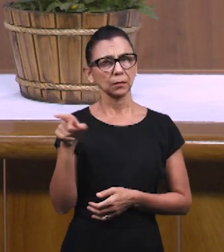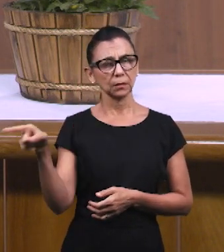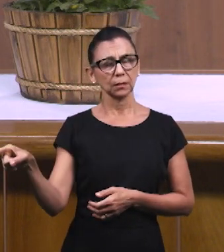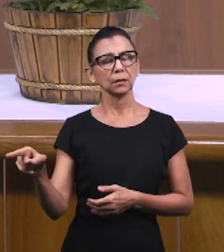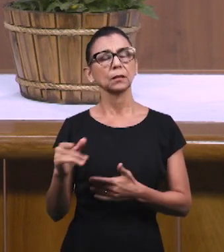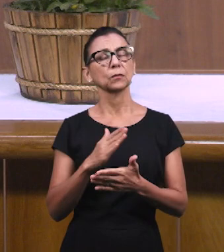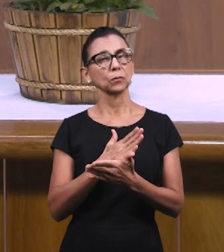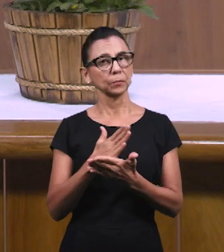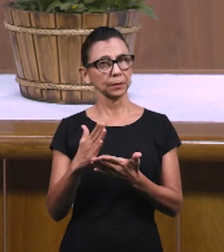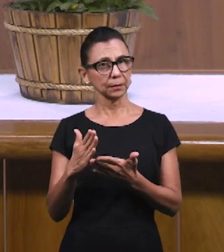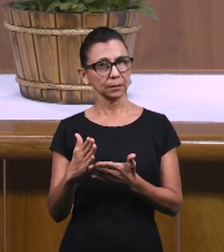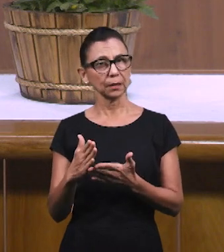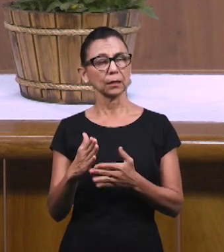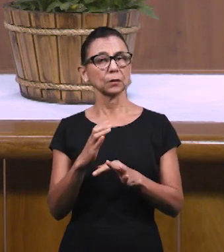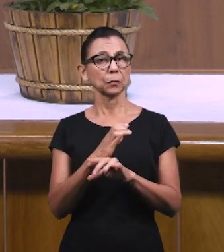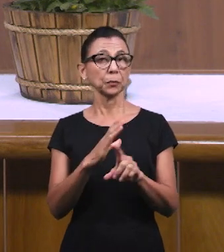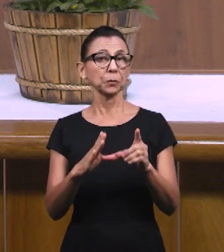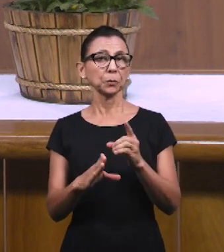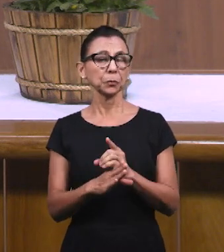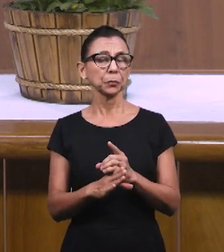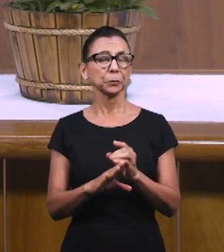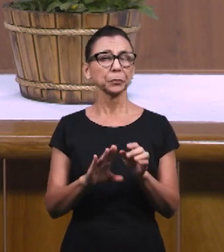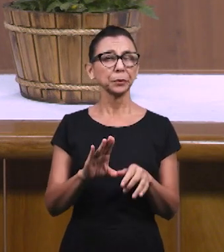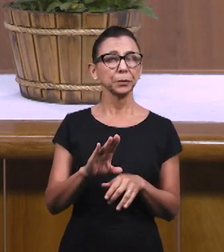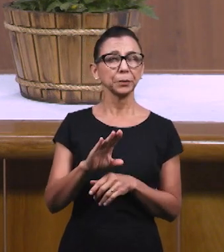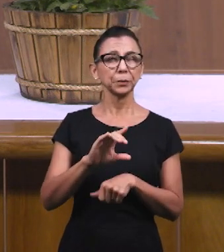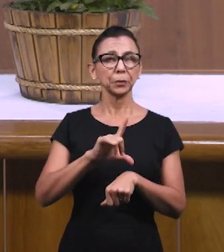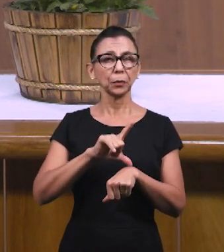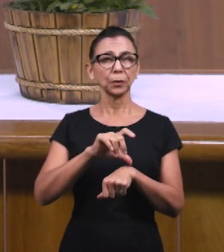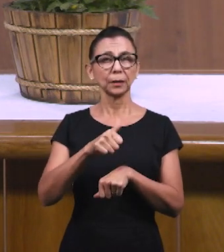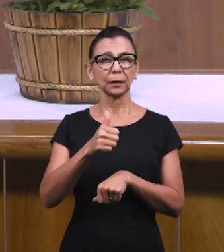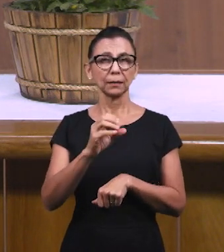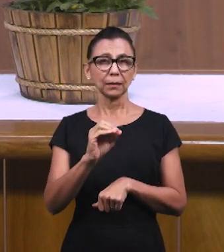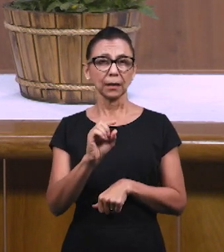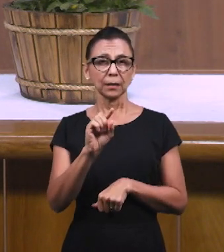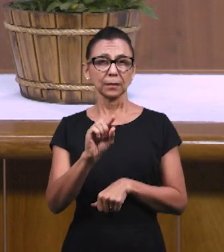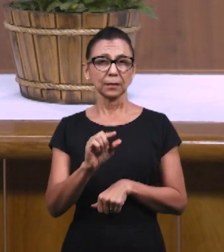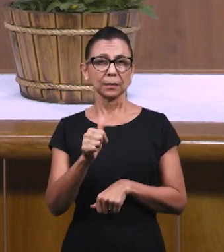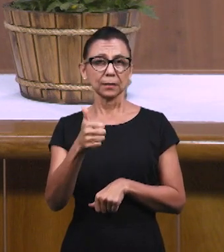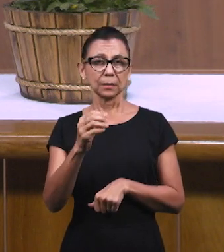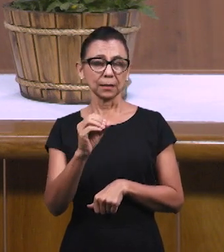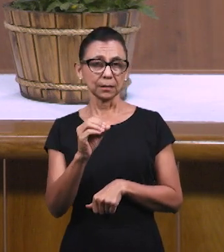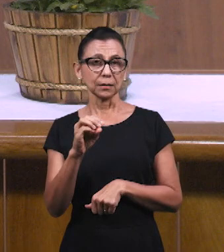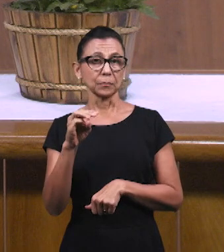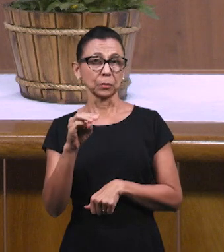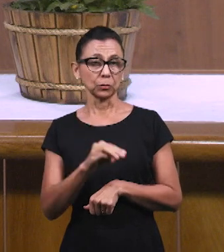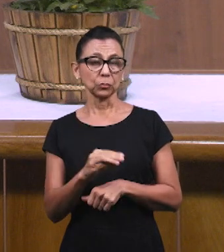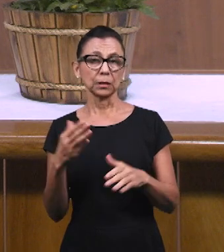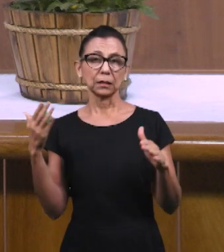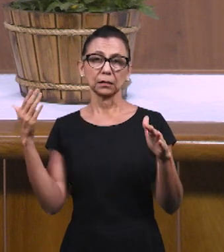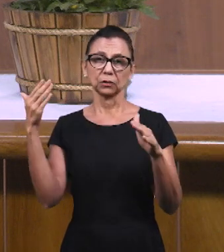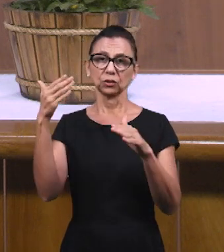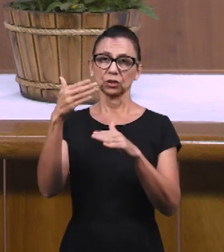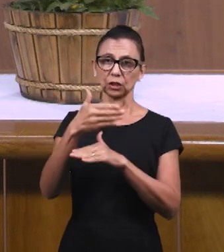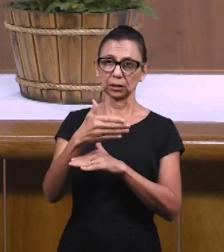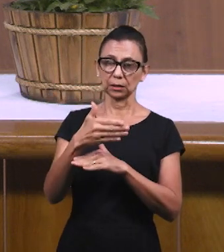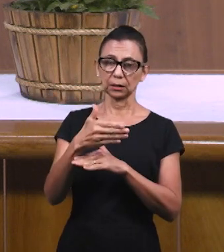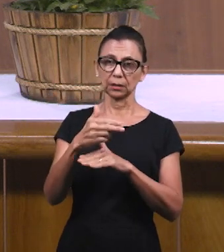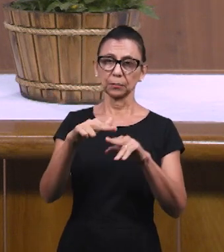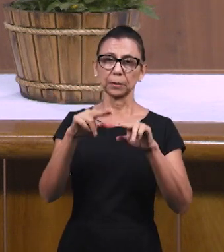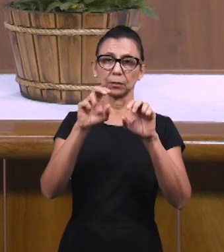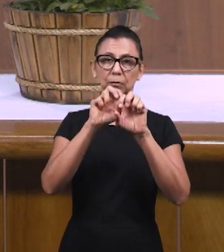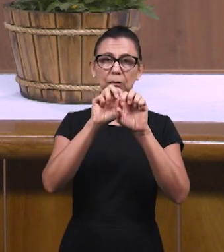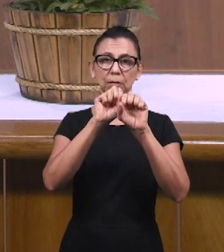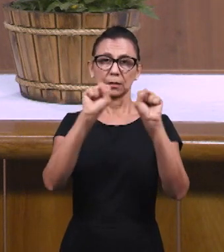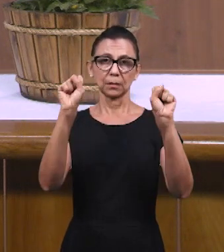essentiellement, les frères et sœurs commencent un culte aussi. Et d'ici peu, 10 heures et 10 minutes au Brésil, nous allons entrer en réseau à